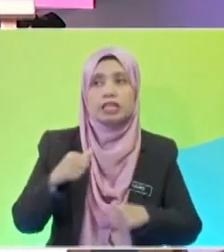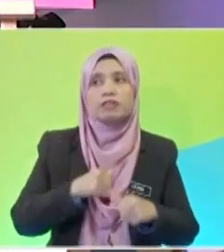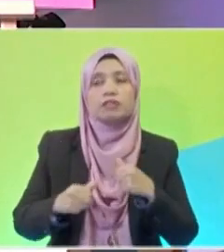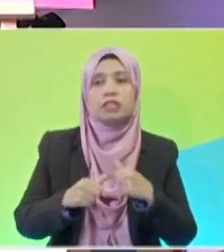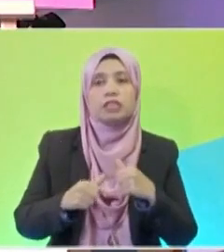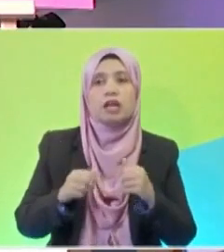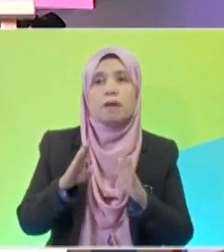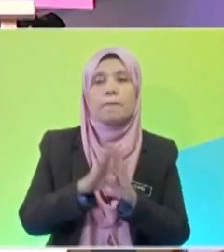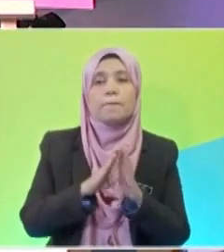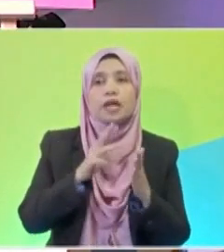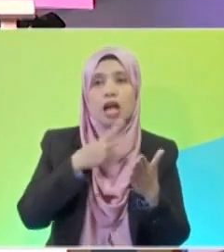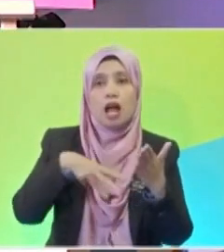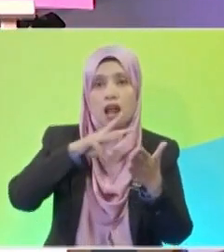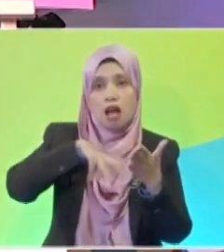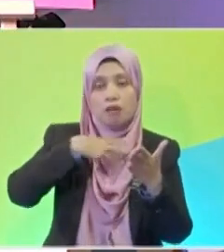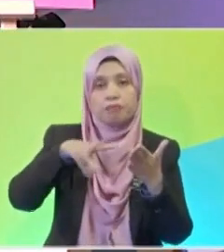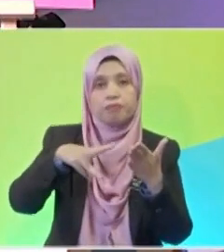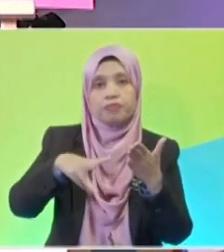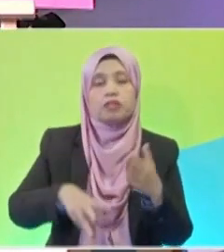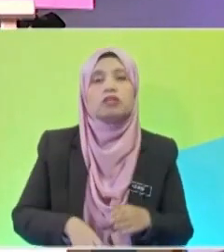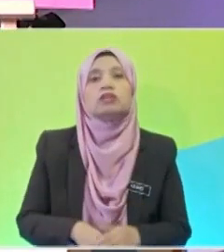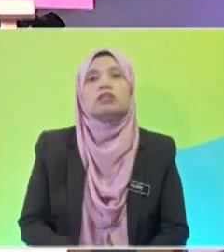berkala. Aktiviti berkala ni sekiranya